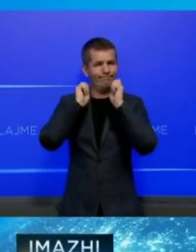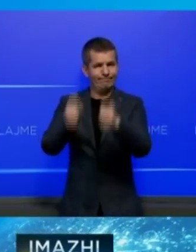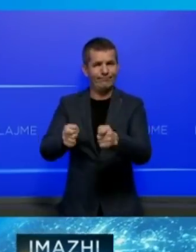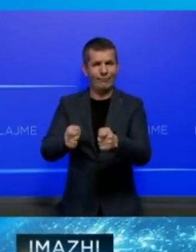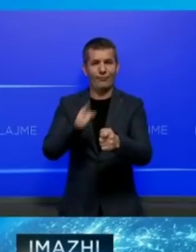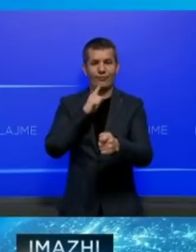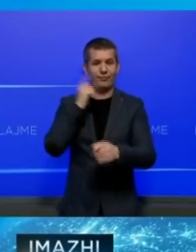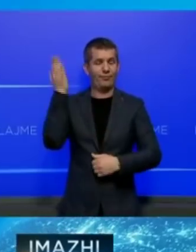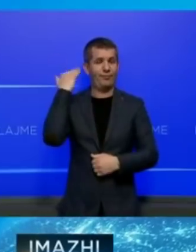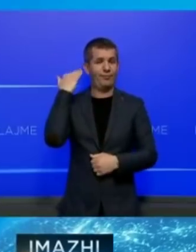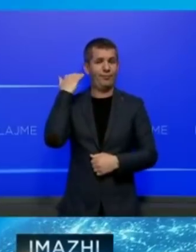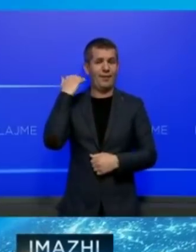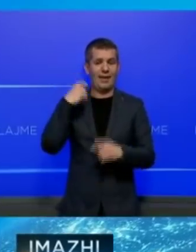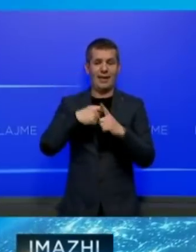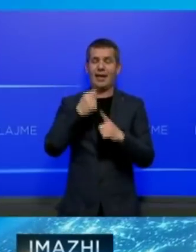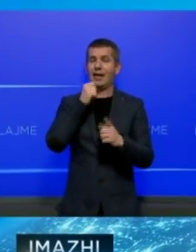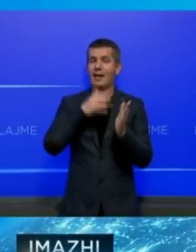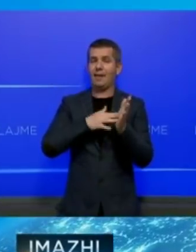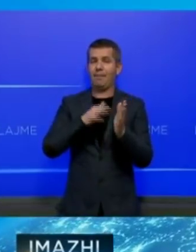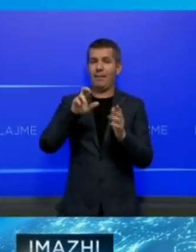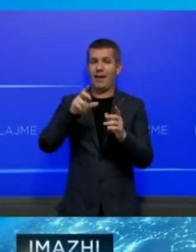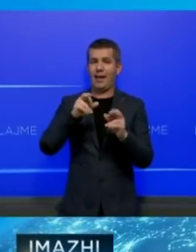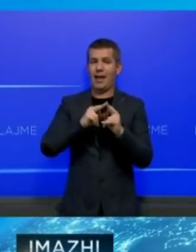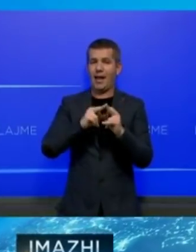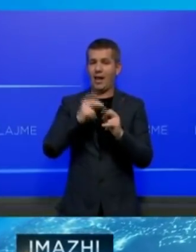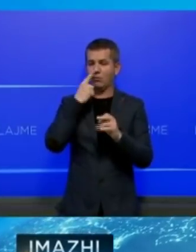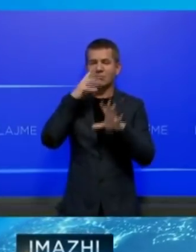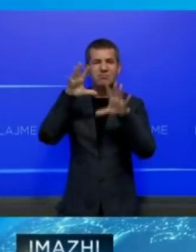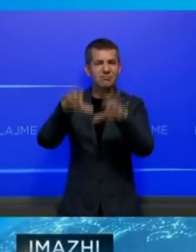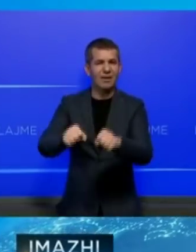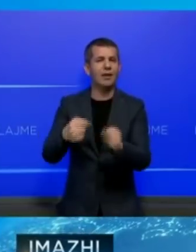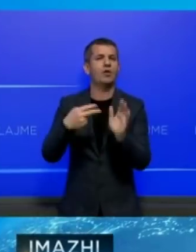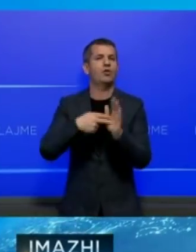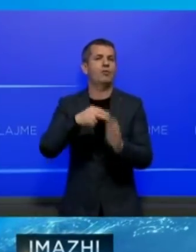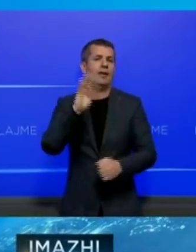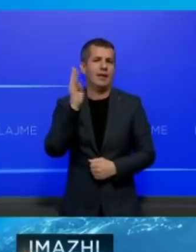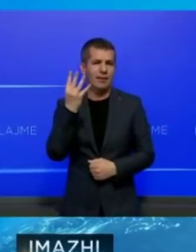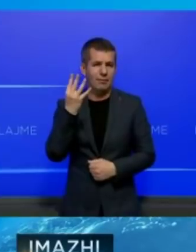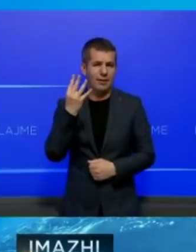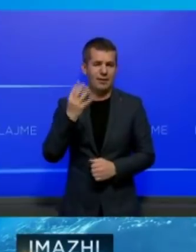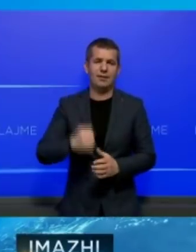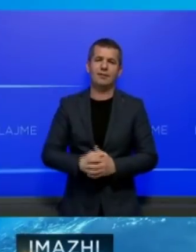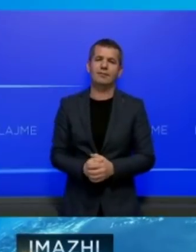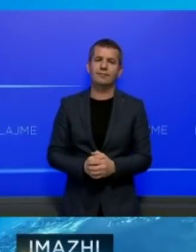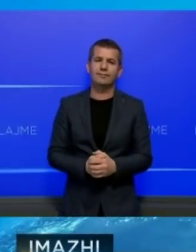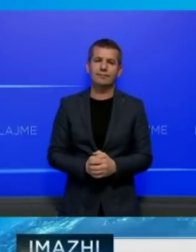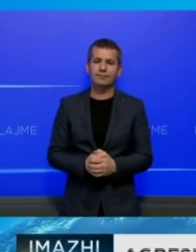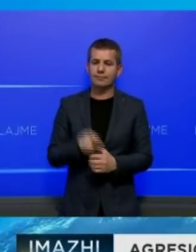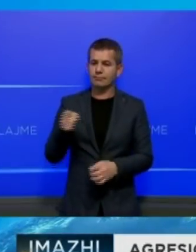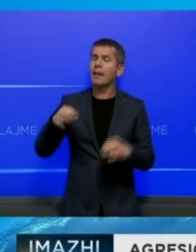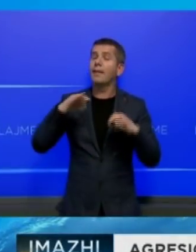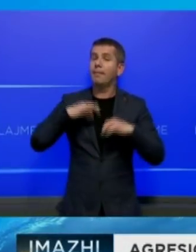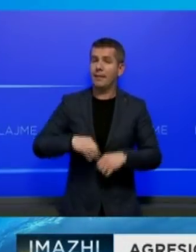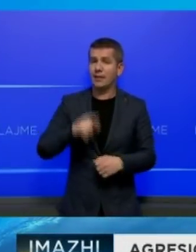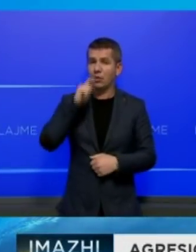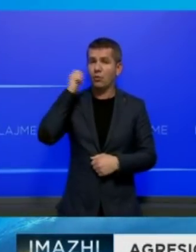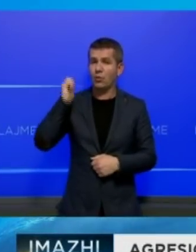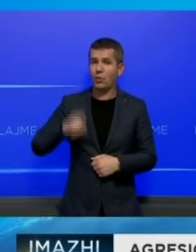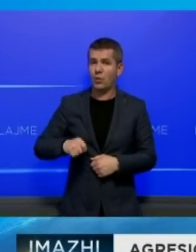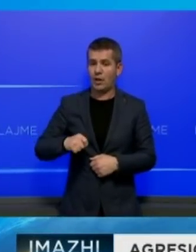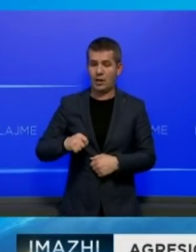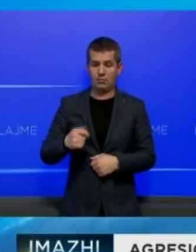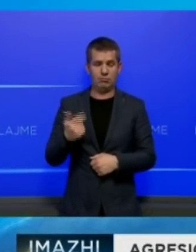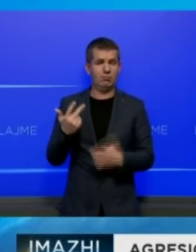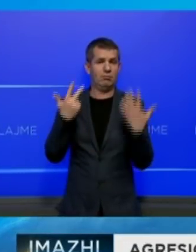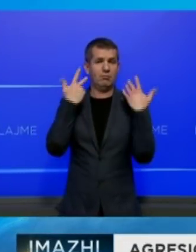e Krimes nga Rusia në vitin 2014. E presidenti Ukrainas në ditën e 8